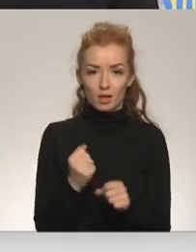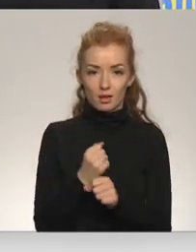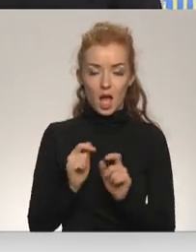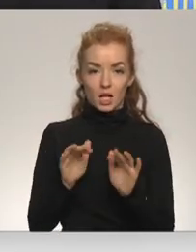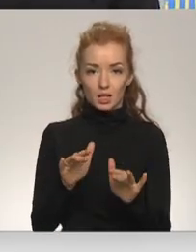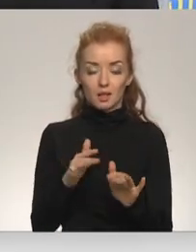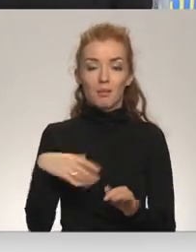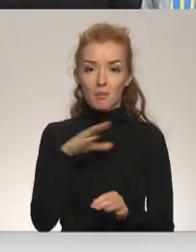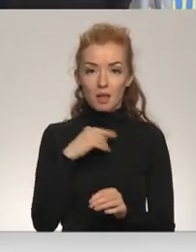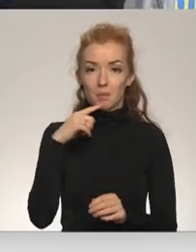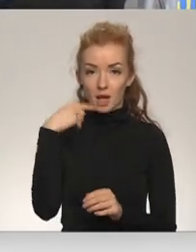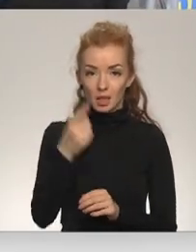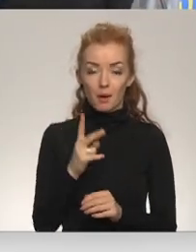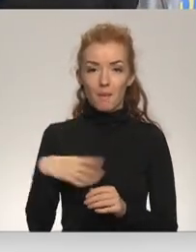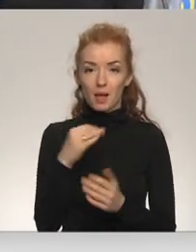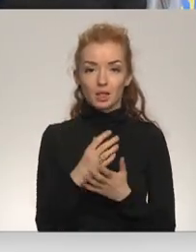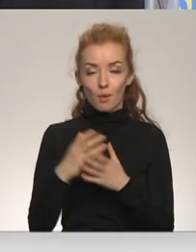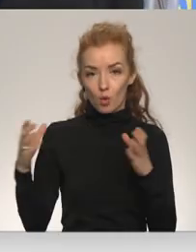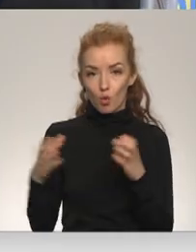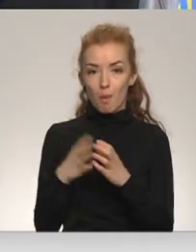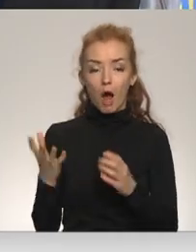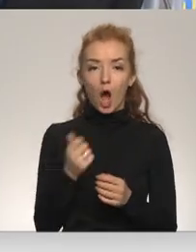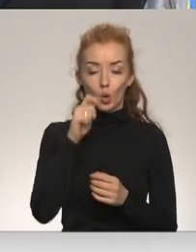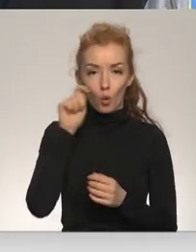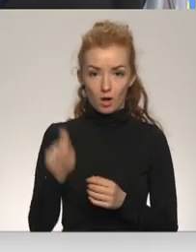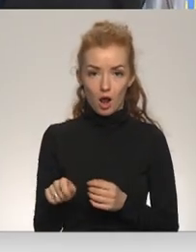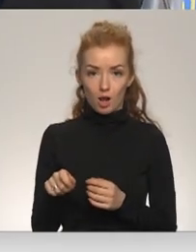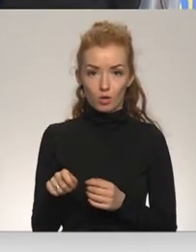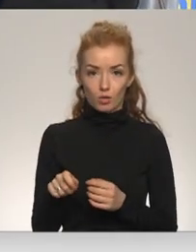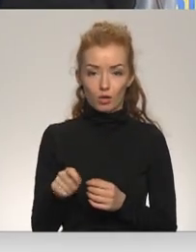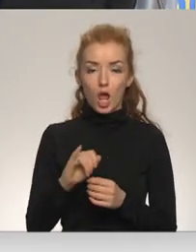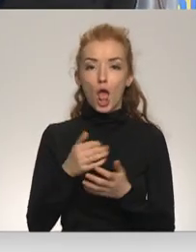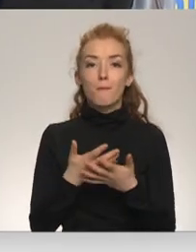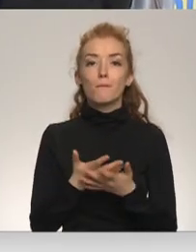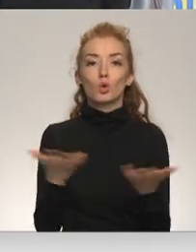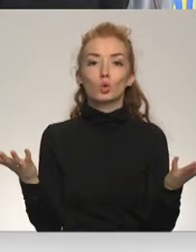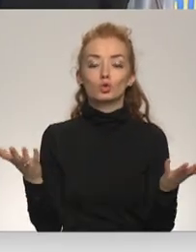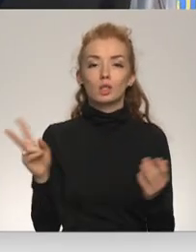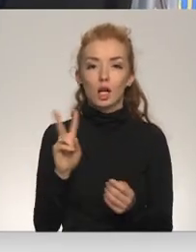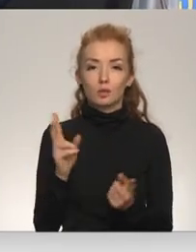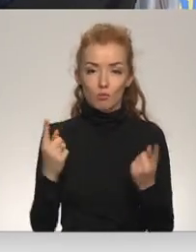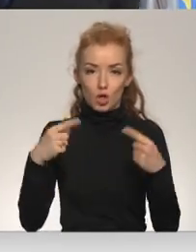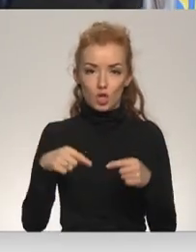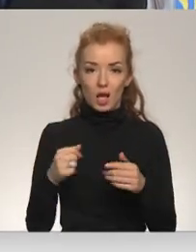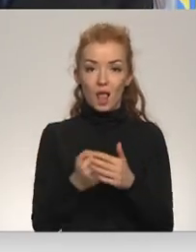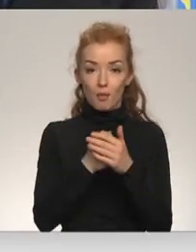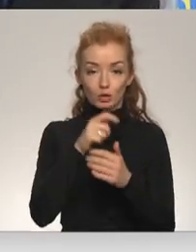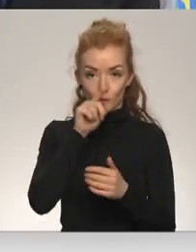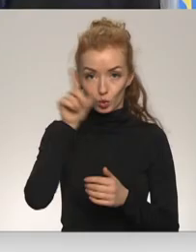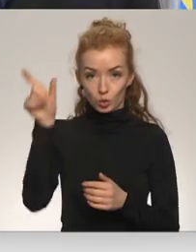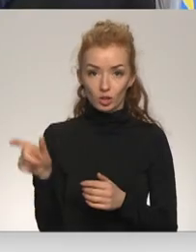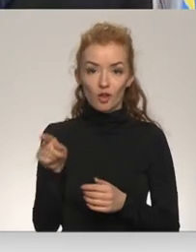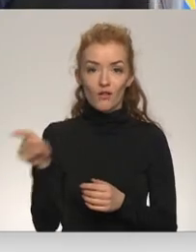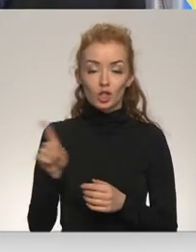Tad pateikt, ka mēs esam kopā ar Ukrainu, nevis ar Putinu. Jo jebkurš kas šobrīd ir par Putinu, ir